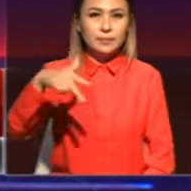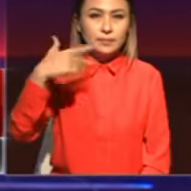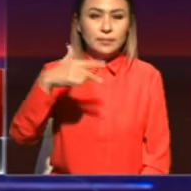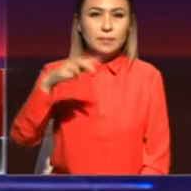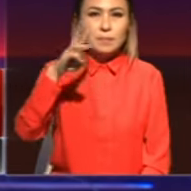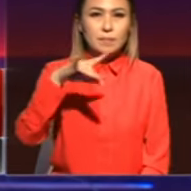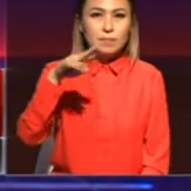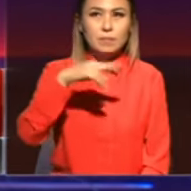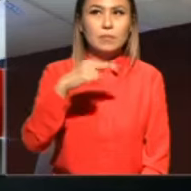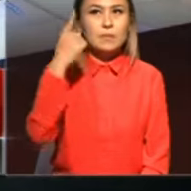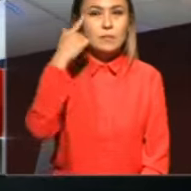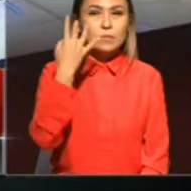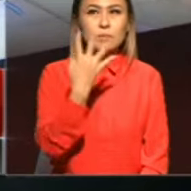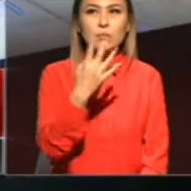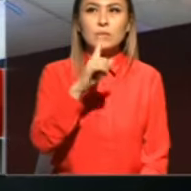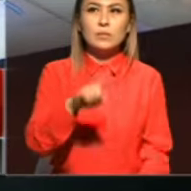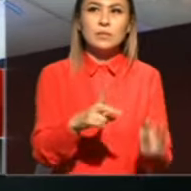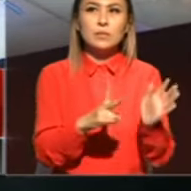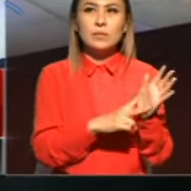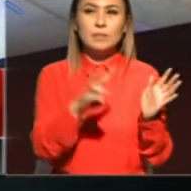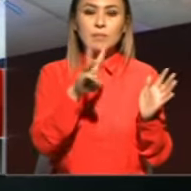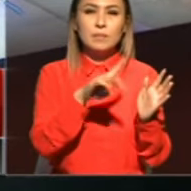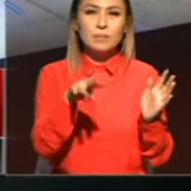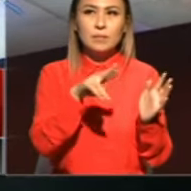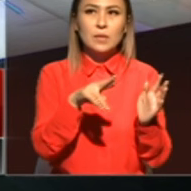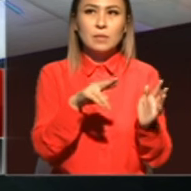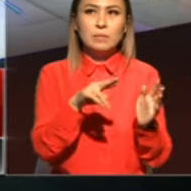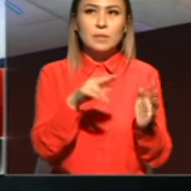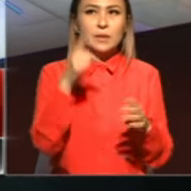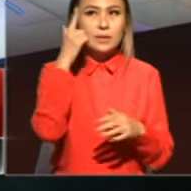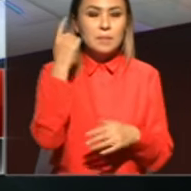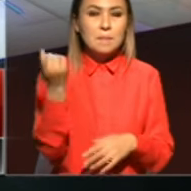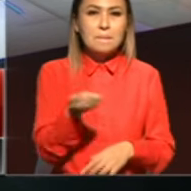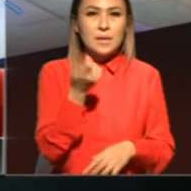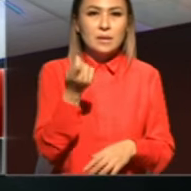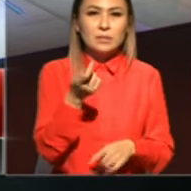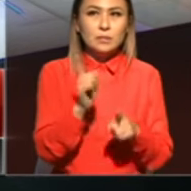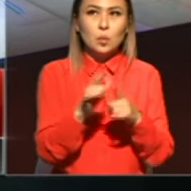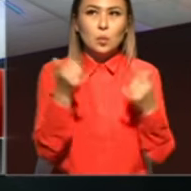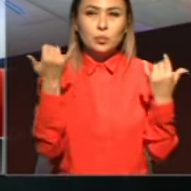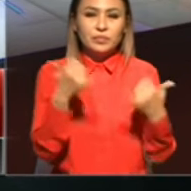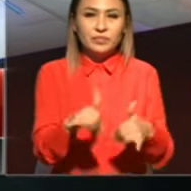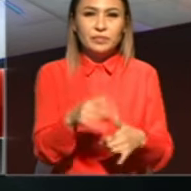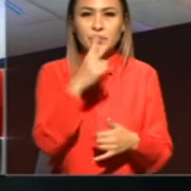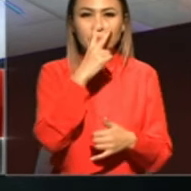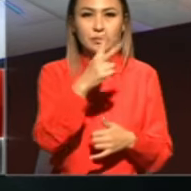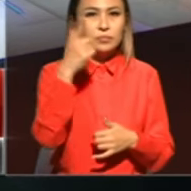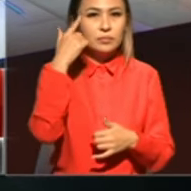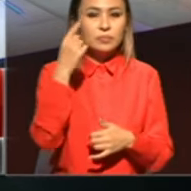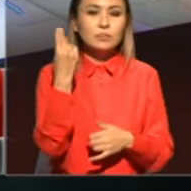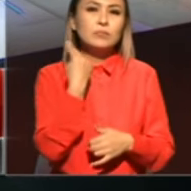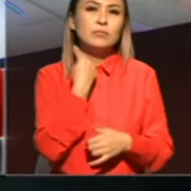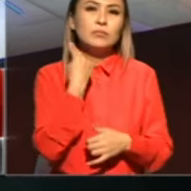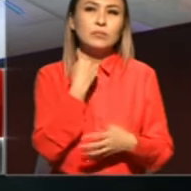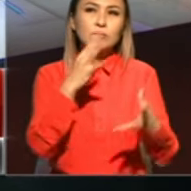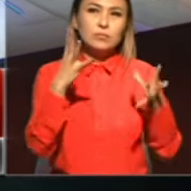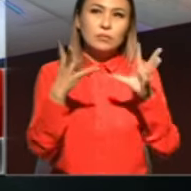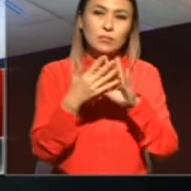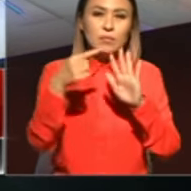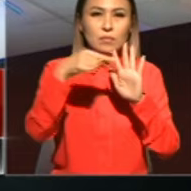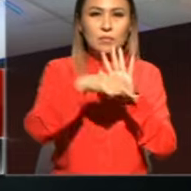миллиард, Қырғызстандікі 4.7 миллиард доллар. Қырғызстандікі аз деп айтып жәгі таңғалуымыз мүмкін, бірақ та Қырғызстанның қарызы жалпы ішкі